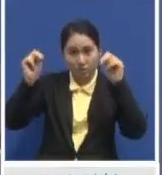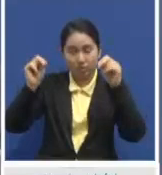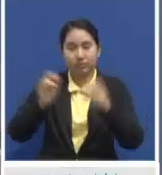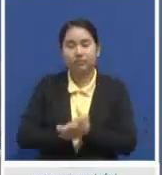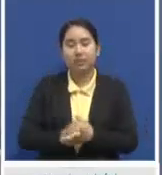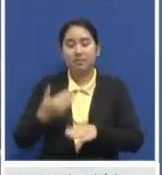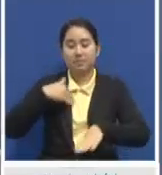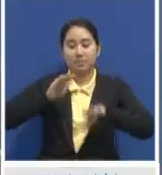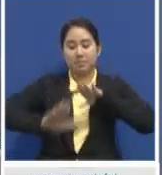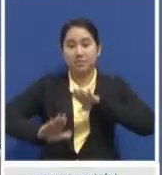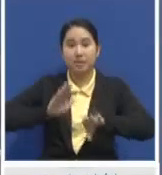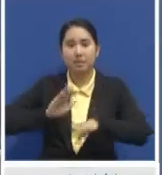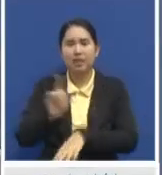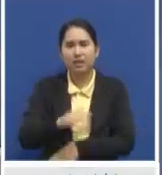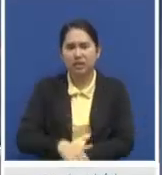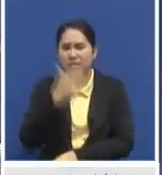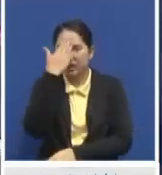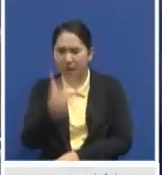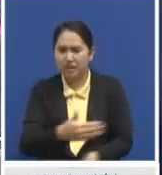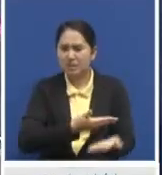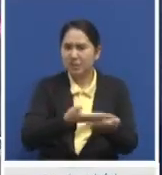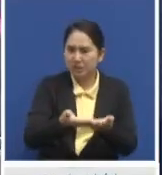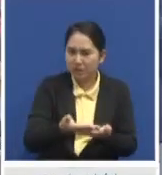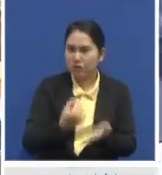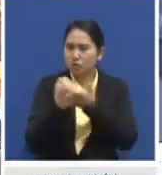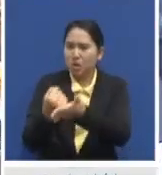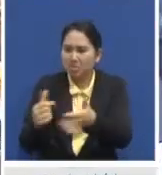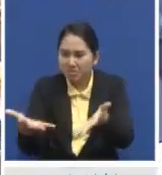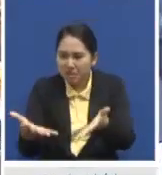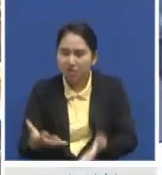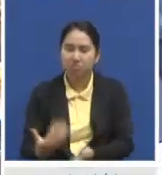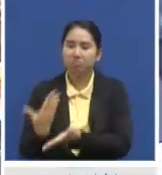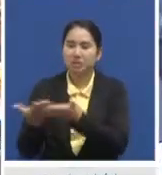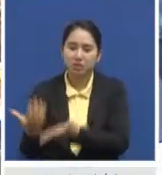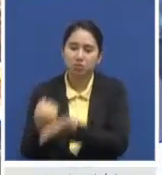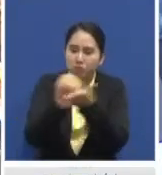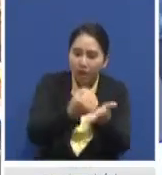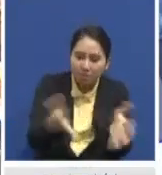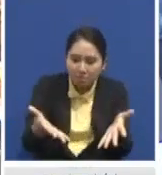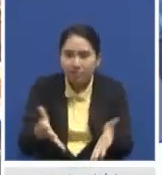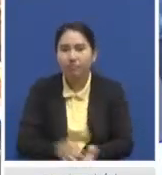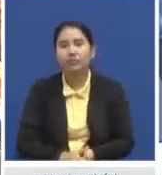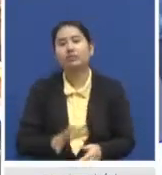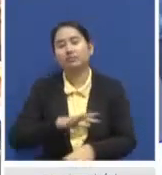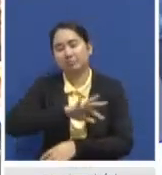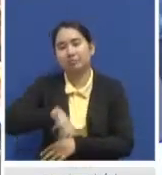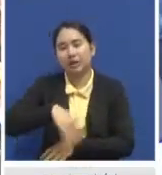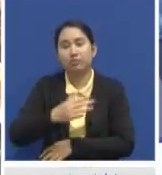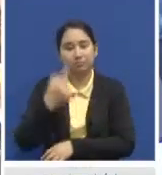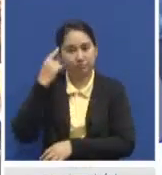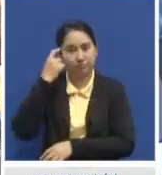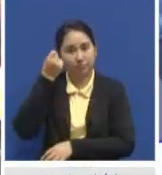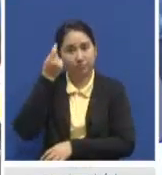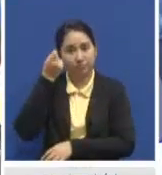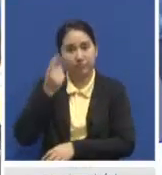ะไปเปรียบเทียบกับว่าทำไมซื้อนี่แล้วไม่เอาไปช่วยอันนั้นผมว่าหลายๆท่านคงเข้าใจนะประเทศเรา